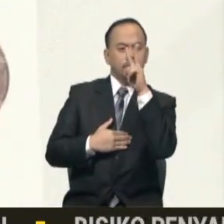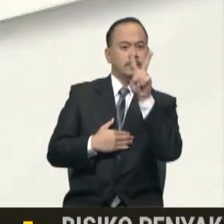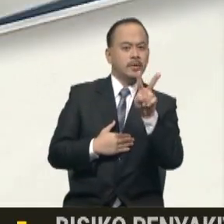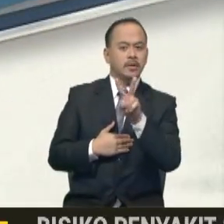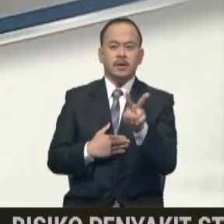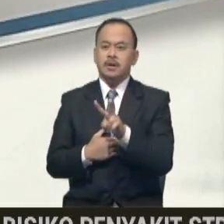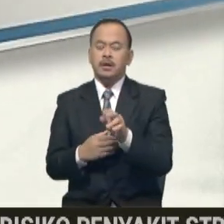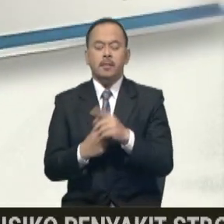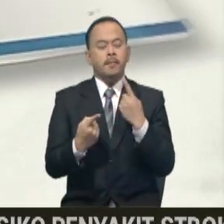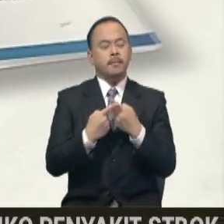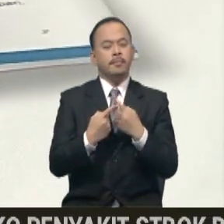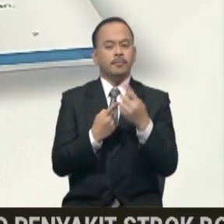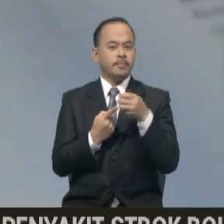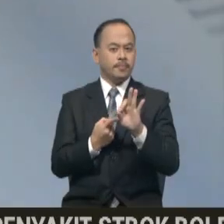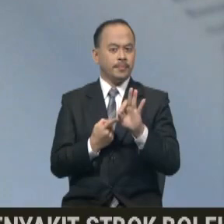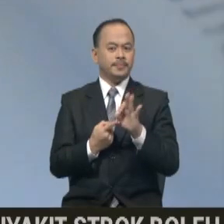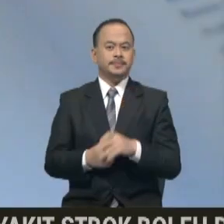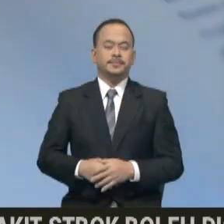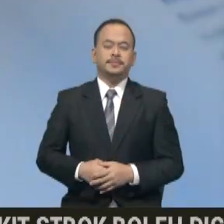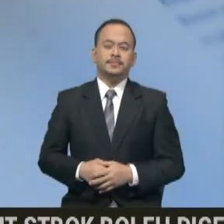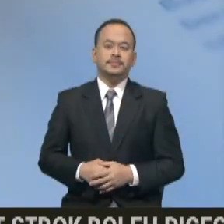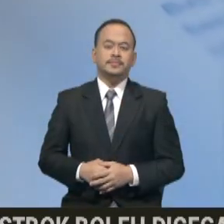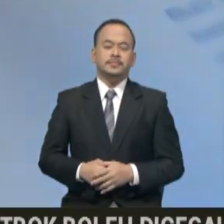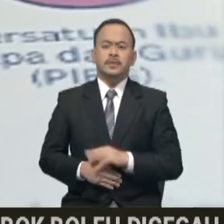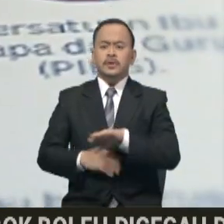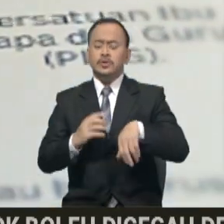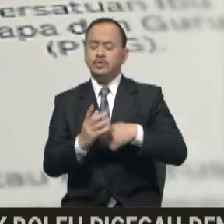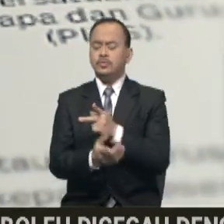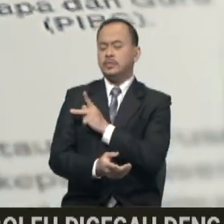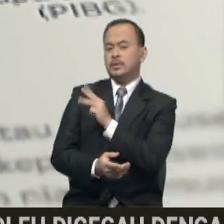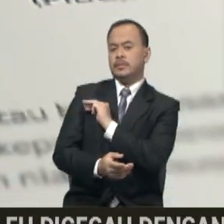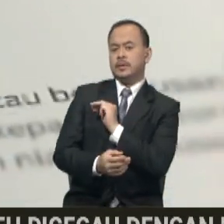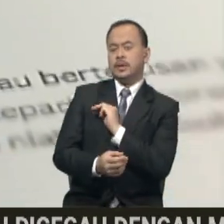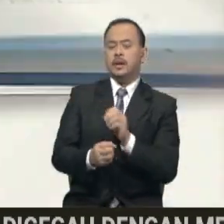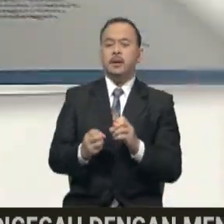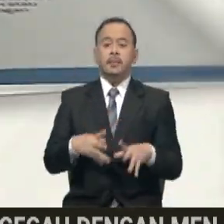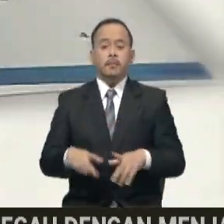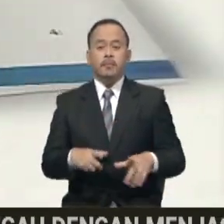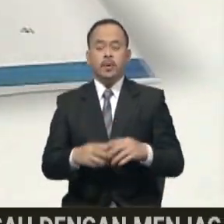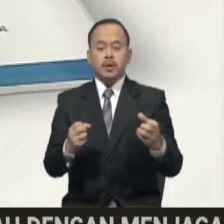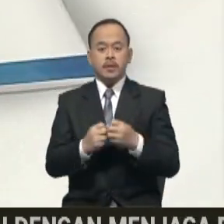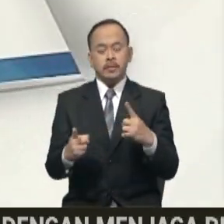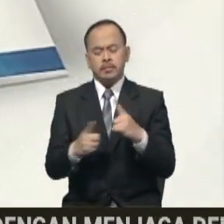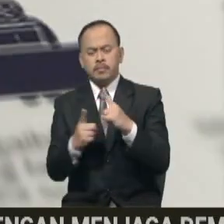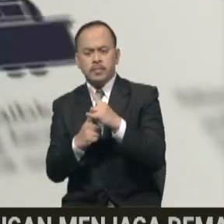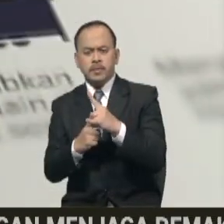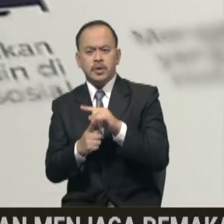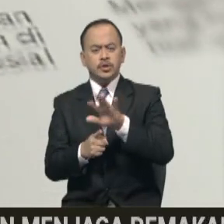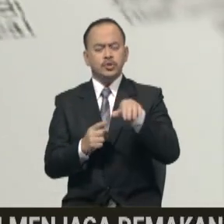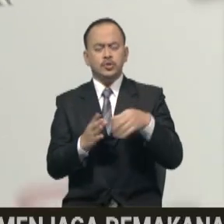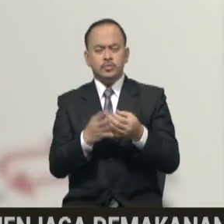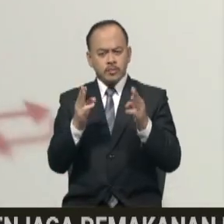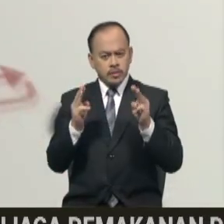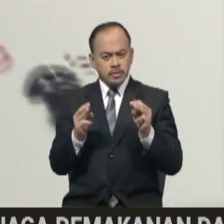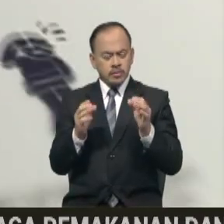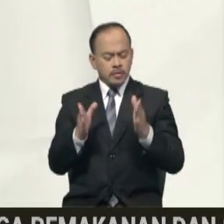kepada positif. Bukan saja Kementerian Pendidikan yang mengendalikan buli ini, malahan setiap masyarakat